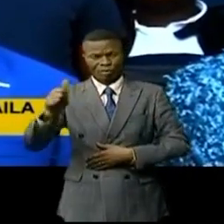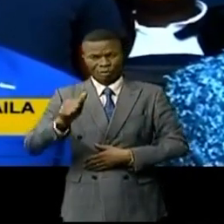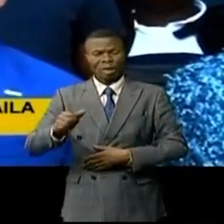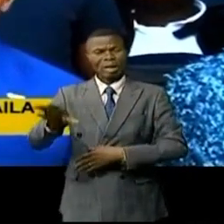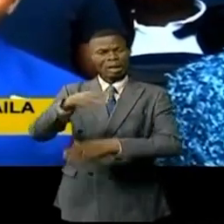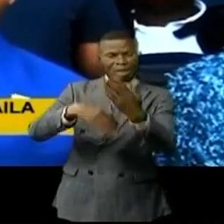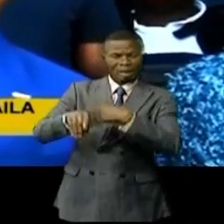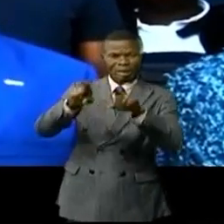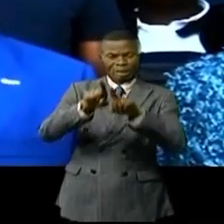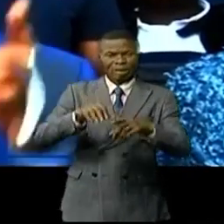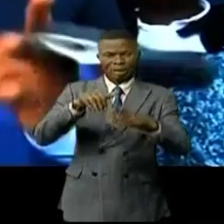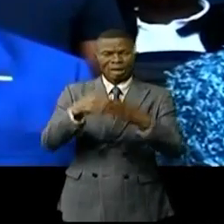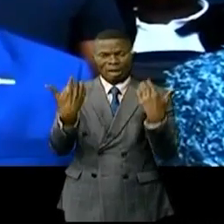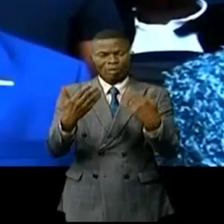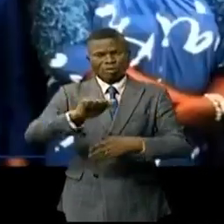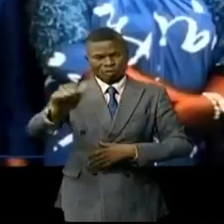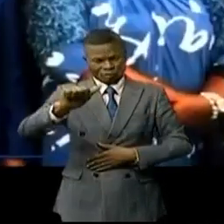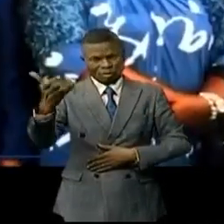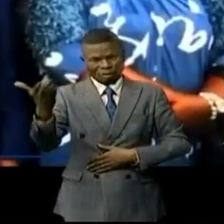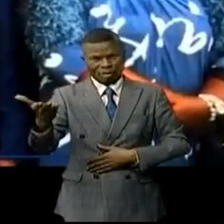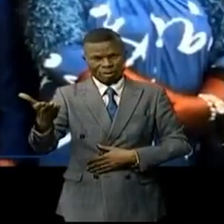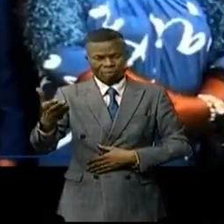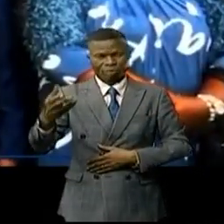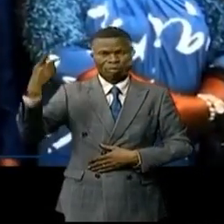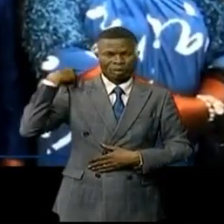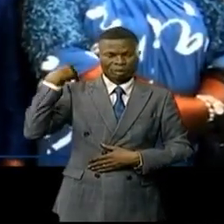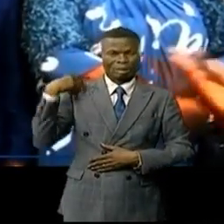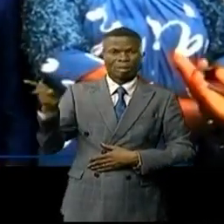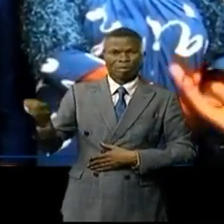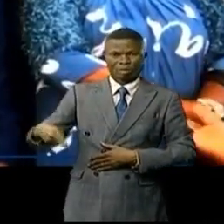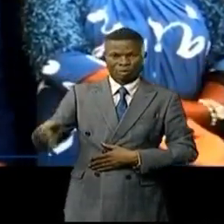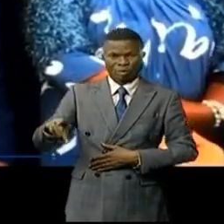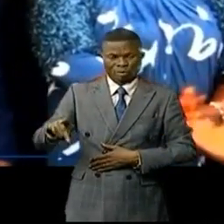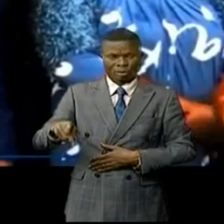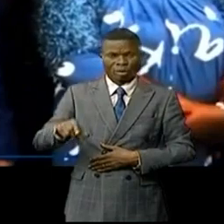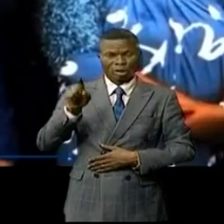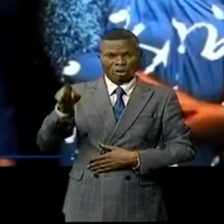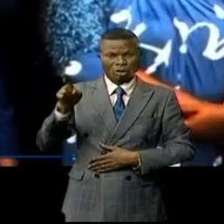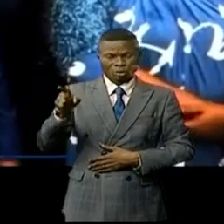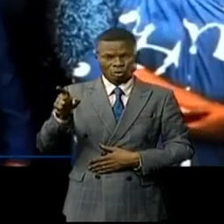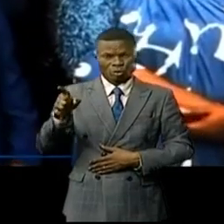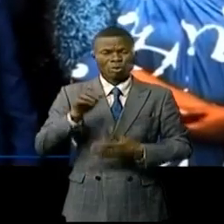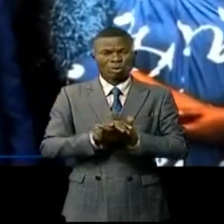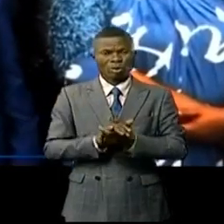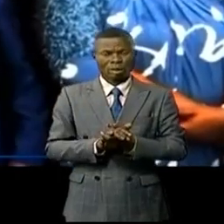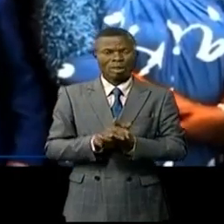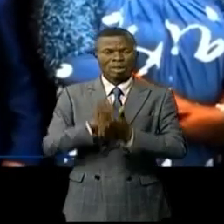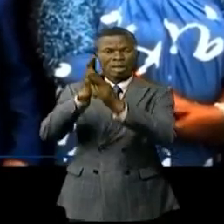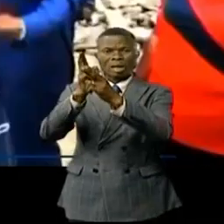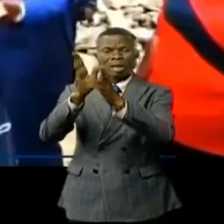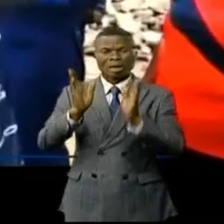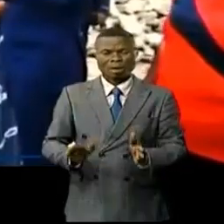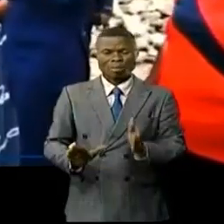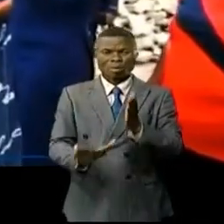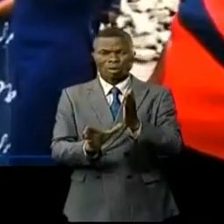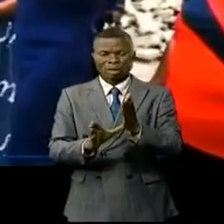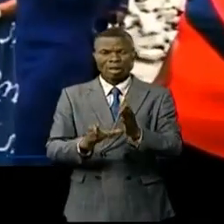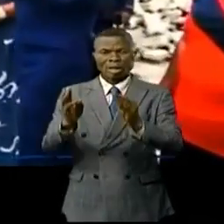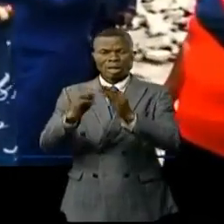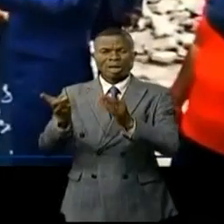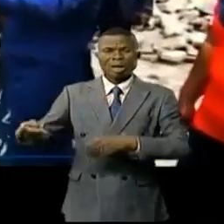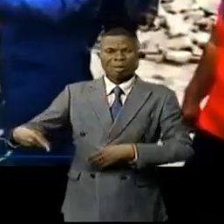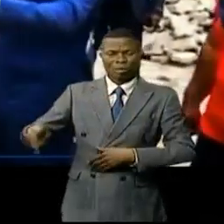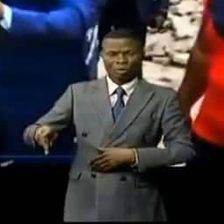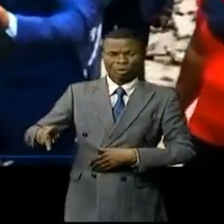L'insécurité aussi est dans vos mains. Le député provincial Weber Shimata, rapporteur adjoint de l'Assemblée provinciale de